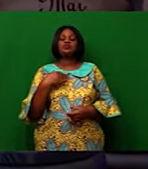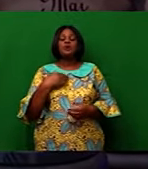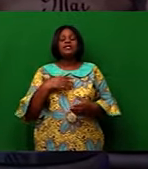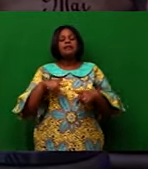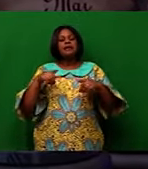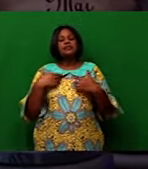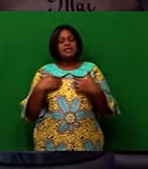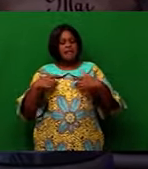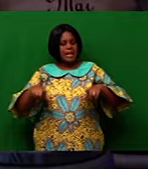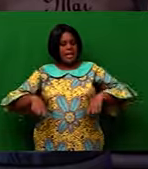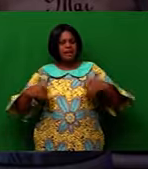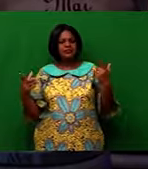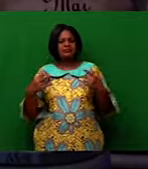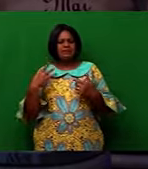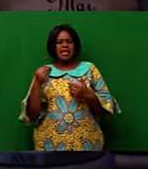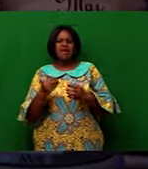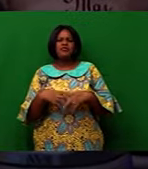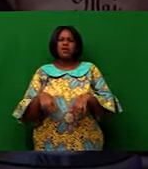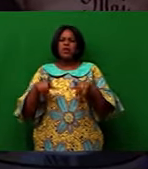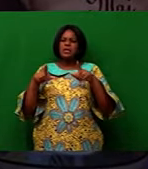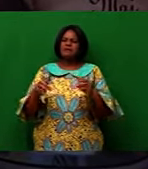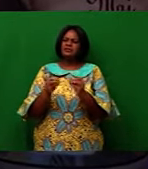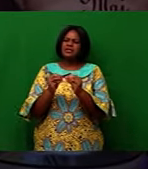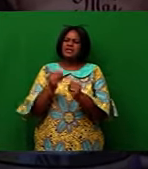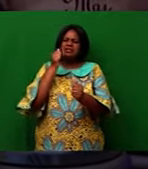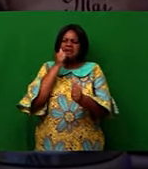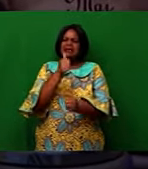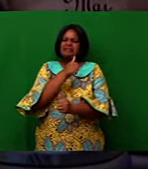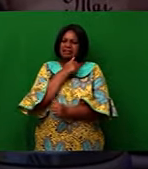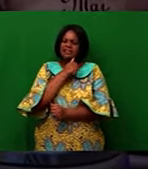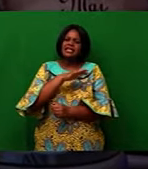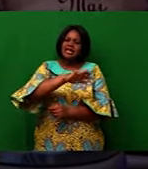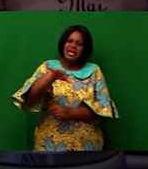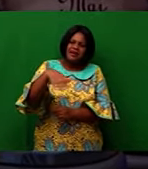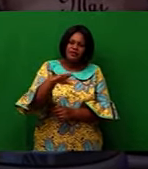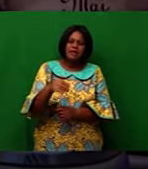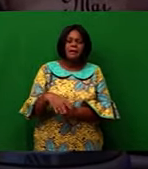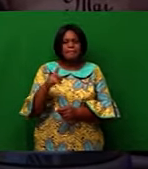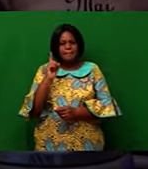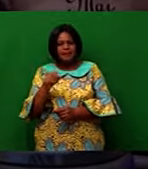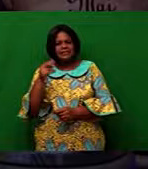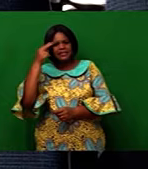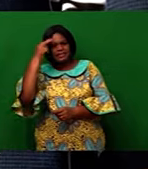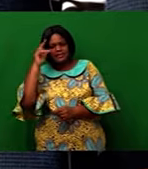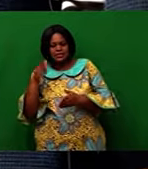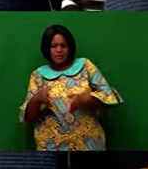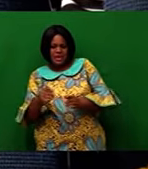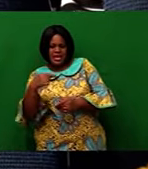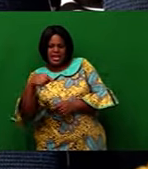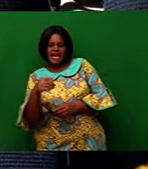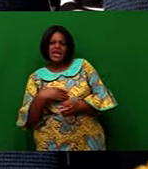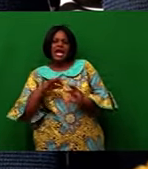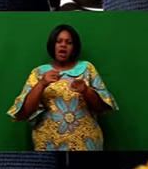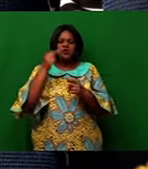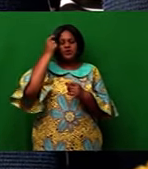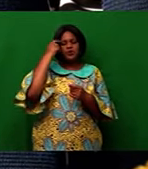hwatinawo. Ngatisunungukei nekuti nyaya iyo iri kutonetsa. Munhu wese ngaaibate semabatiro ake, semaonero ake,